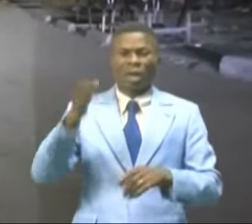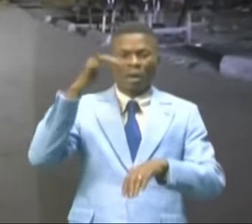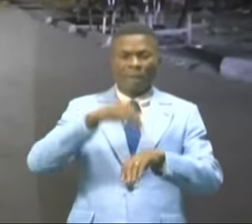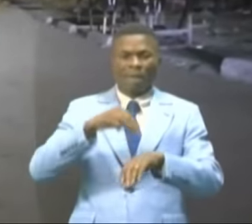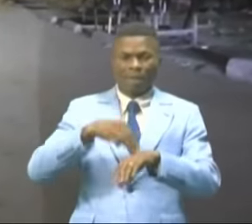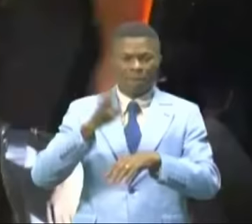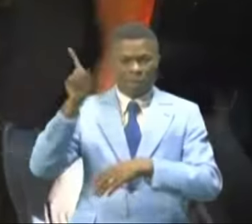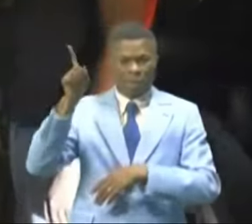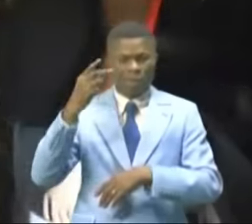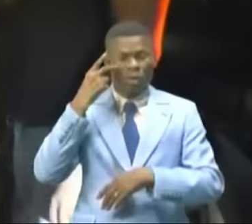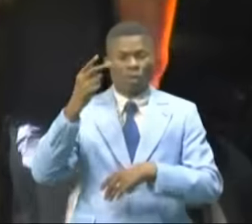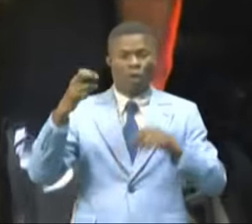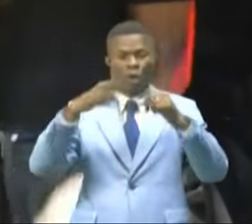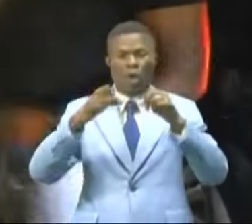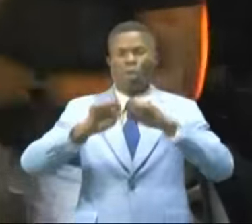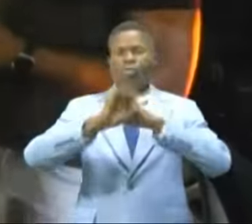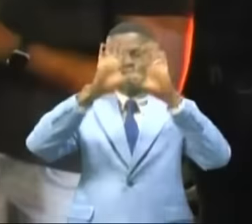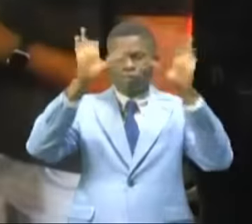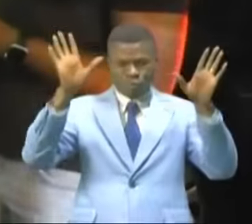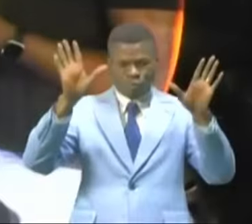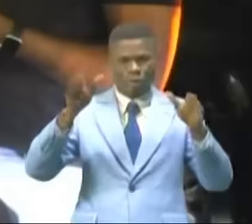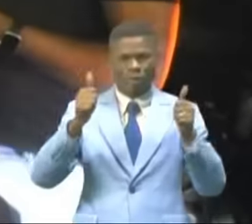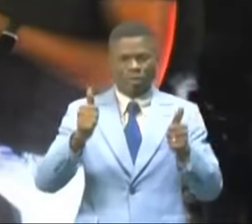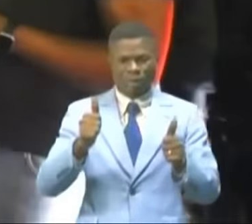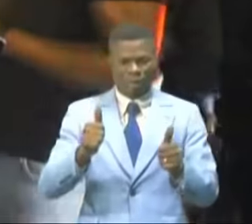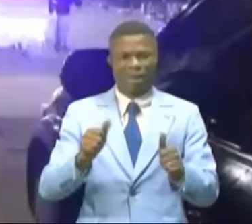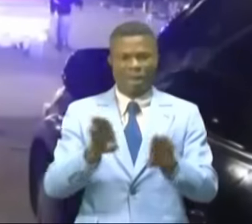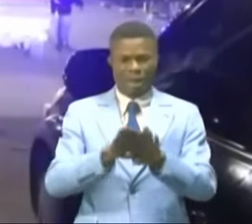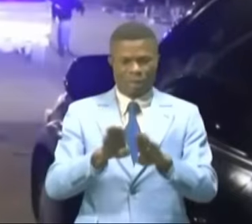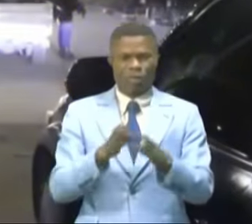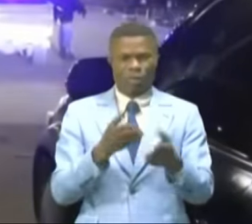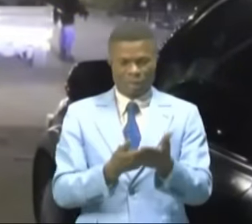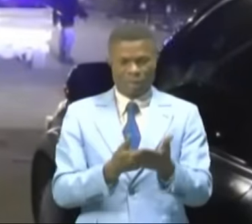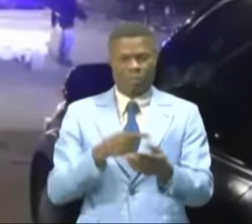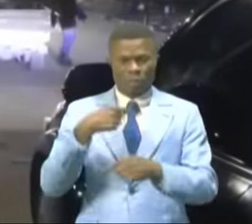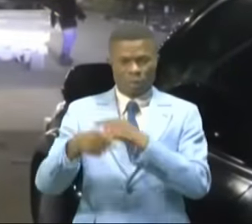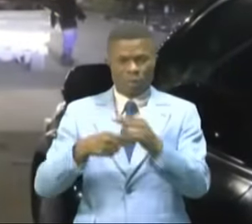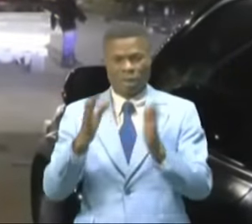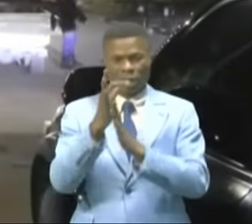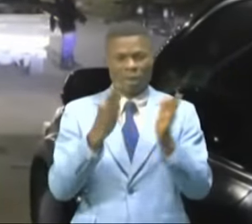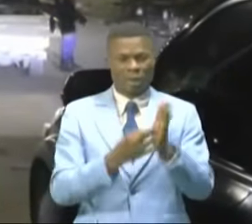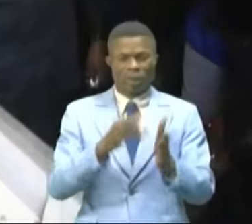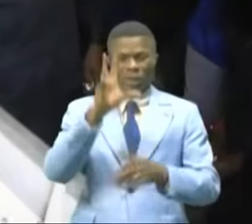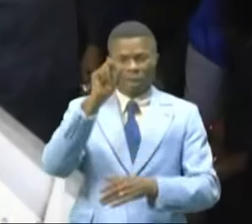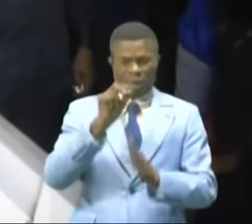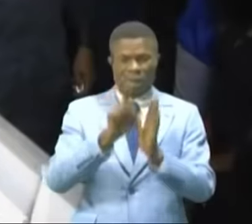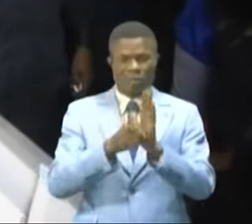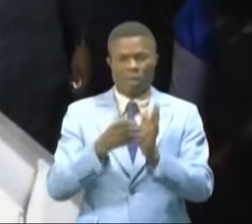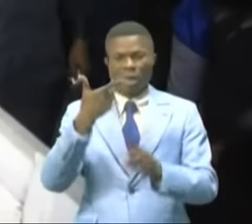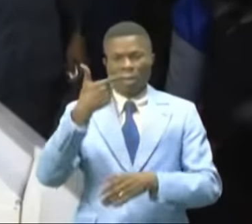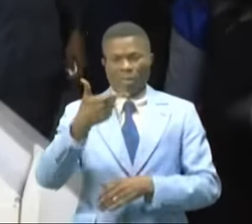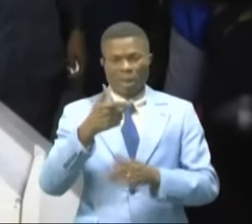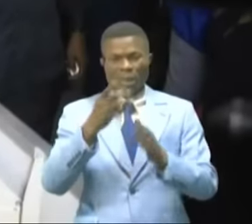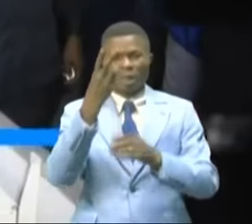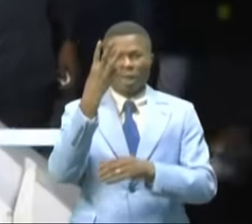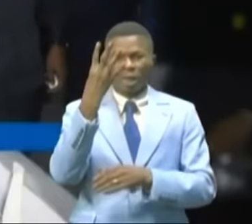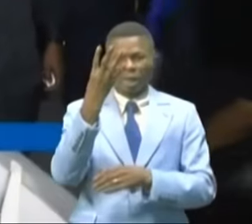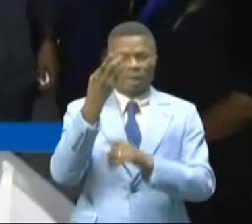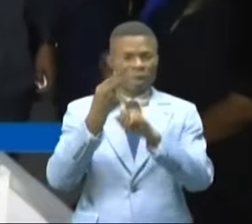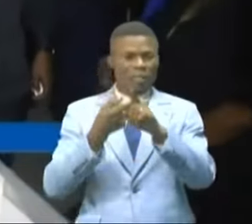comment l'éclairage public ou les lampadaires fonctionnent la nuit. Commencé à 18h30 de mardi 4 juin, sa